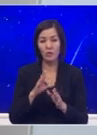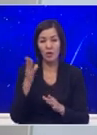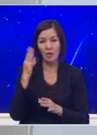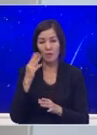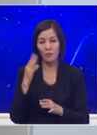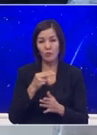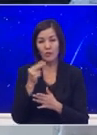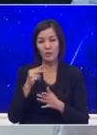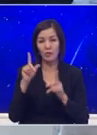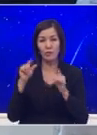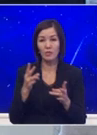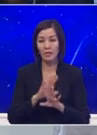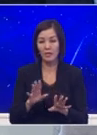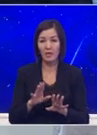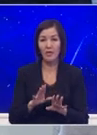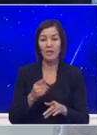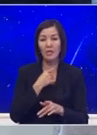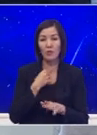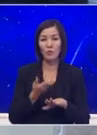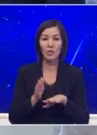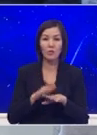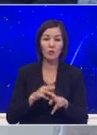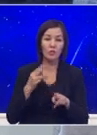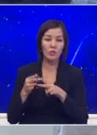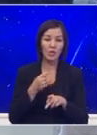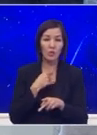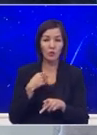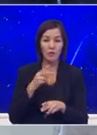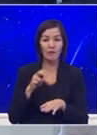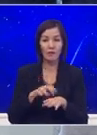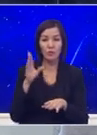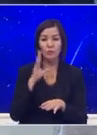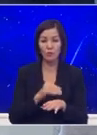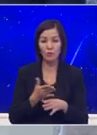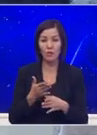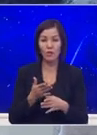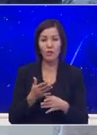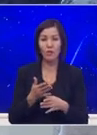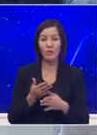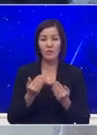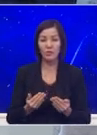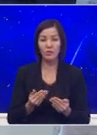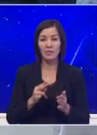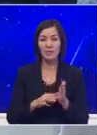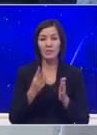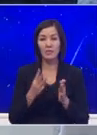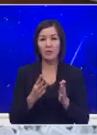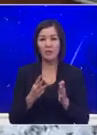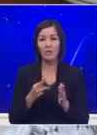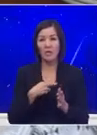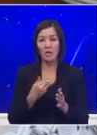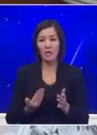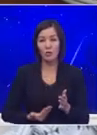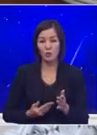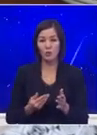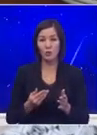кардиологические институт nor султане все сложные операции делают талда курганские врачи не смотря на возраст а мне уже 73 года я тоже хочу